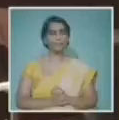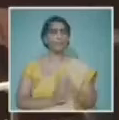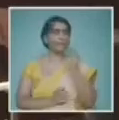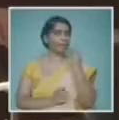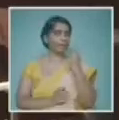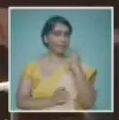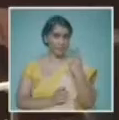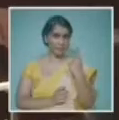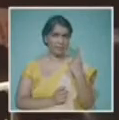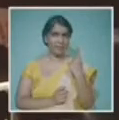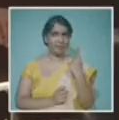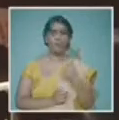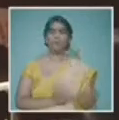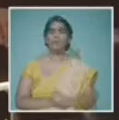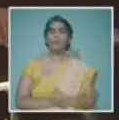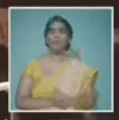දාස් එකේදී